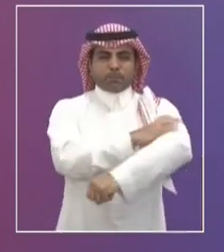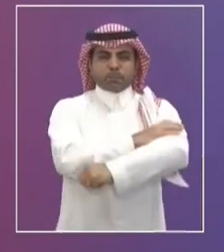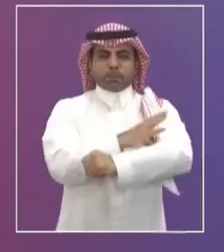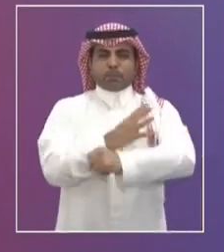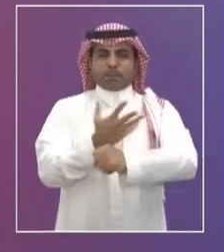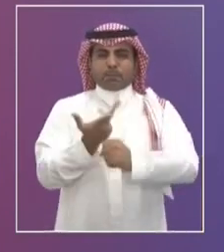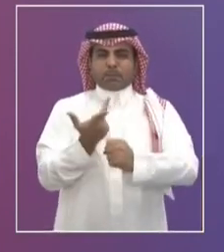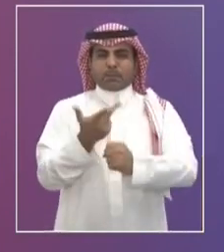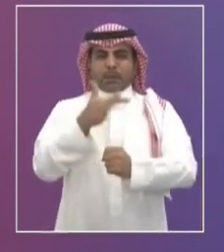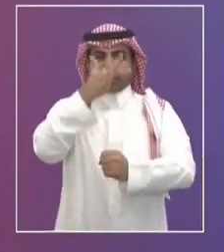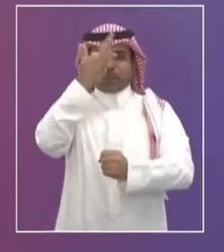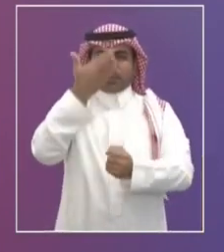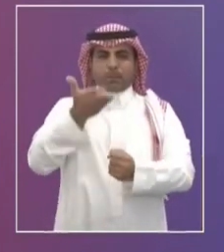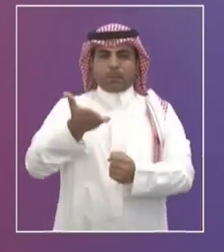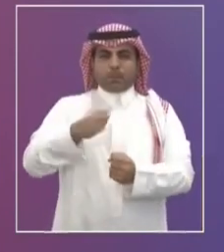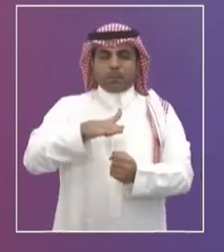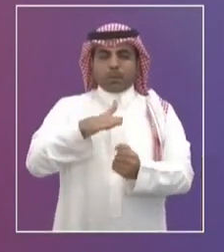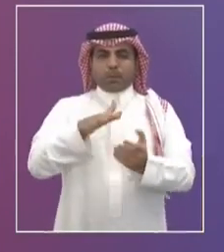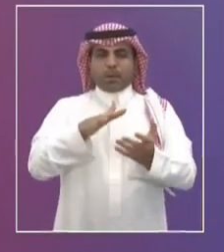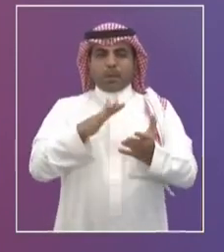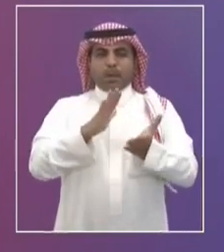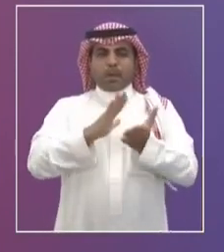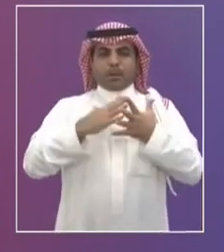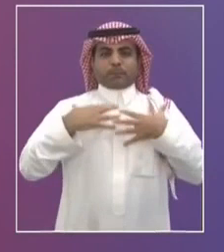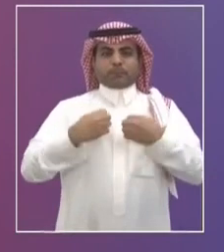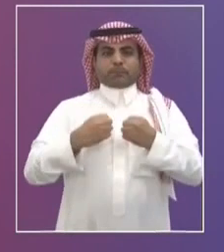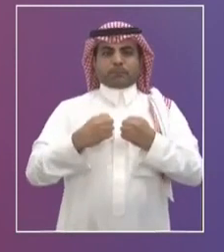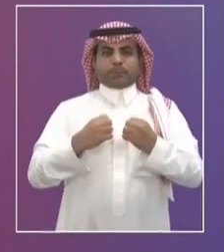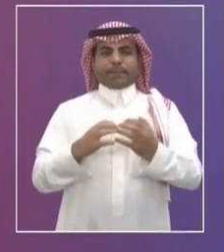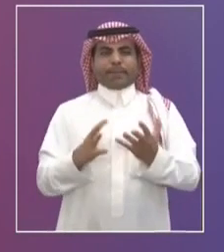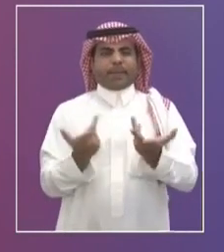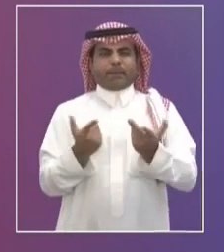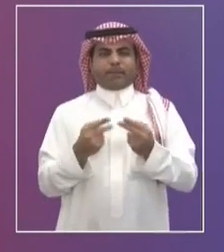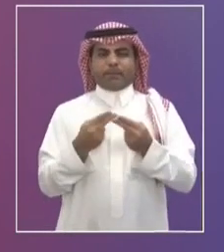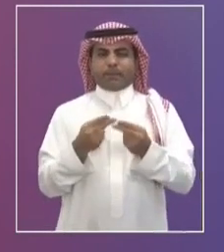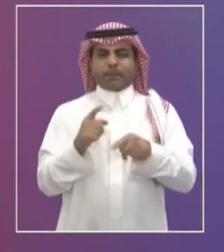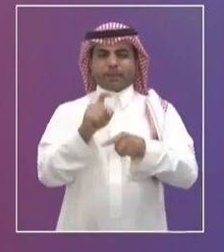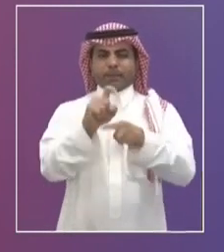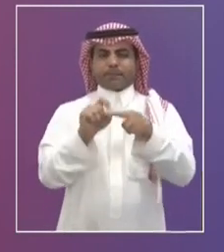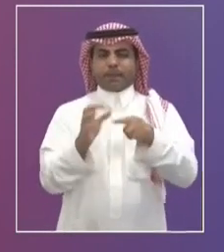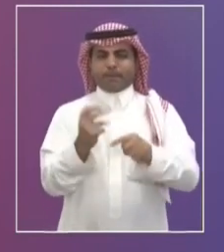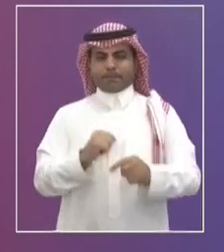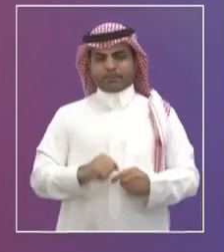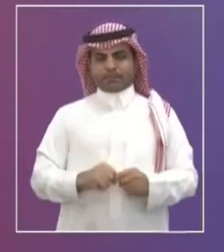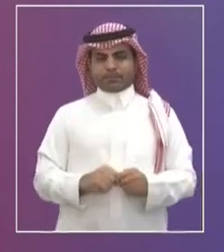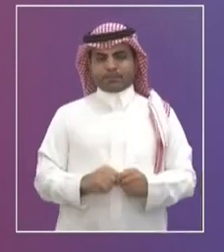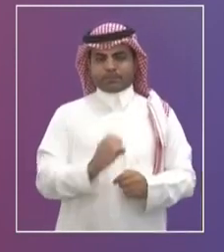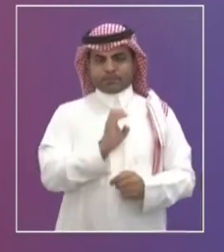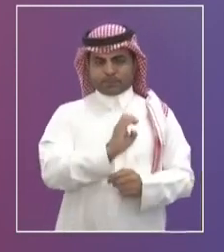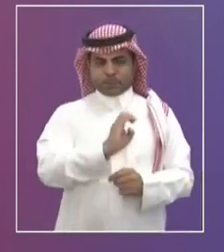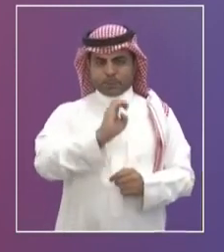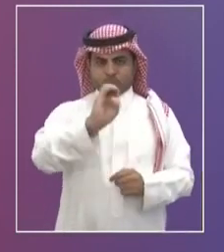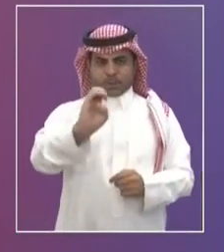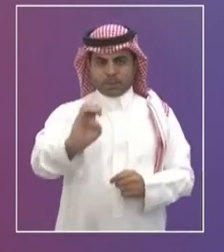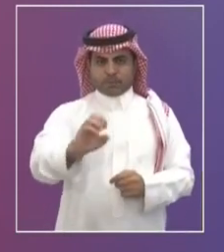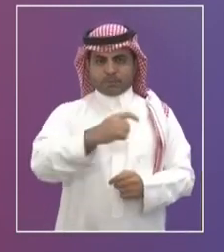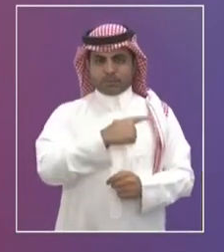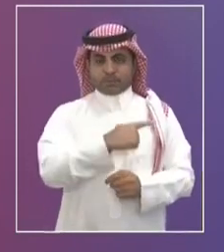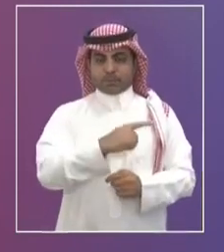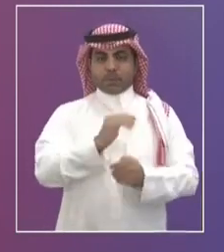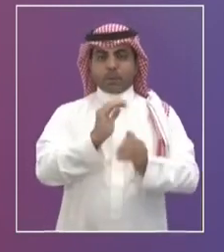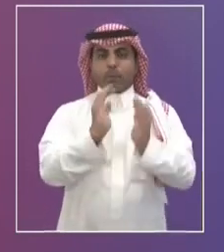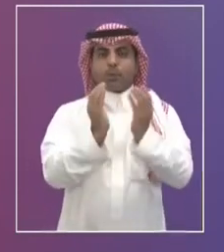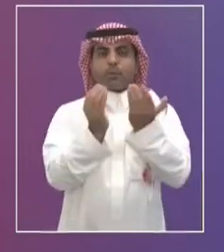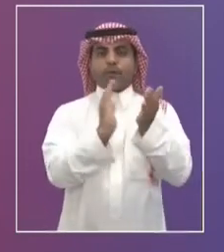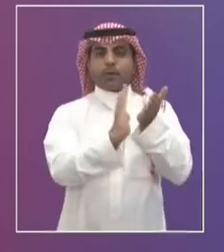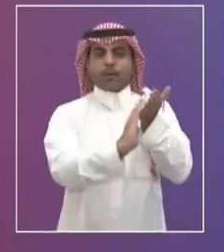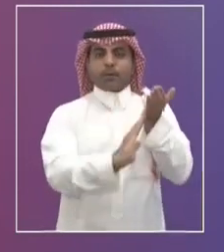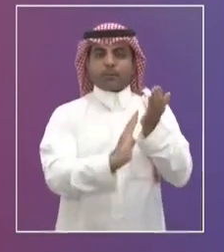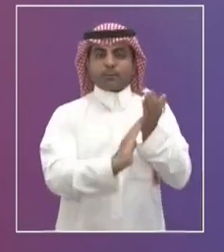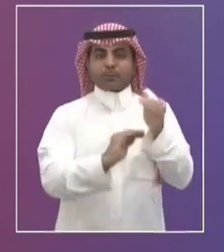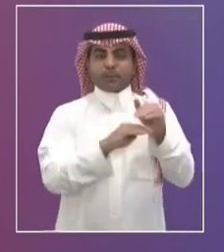تشافيهم من المرض بعد الدخول للعنايات المركزة؟ طبعاً مرضى العنايات المركزة ما